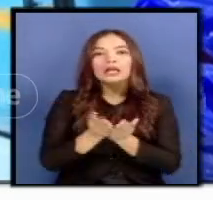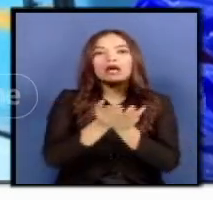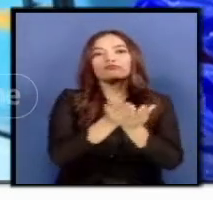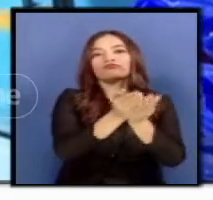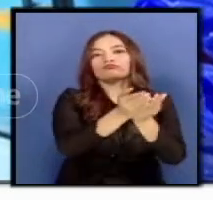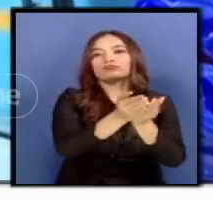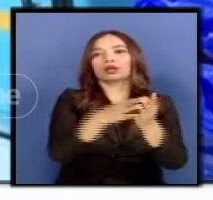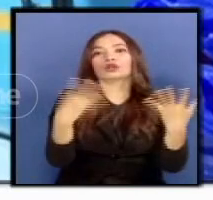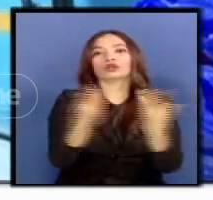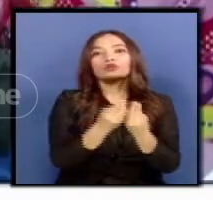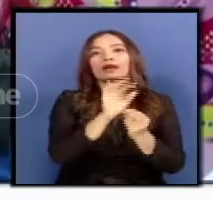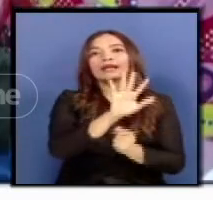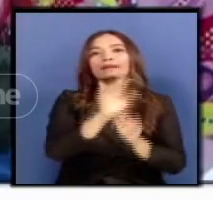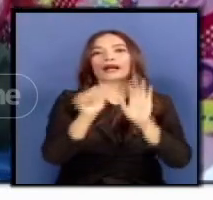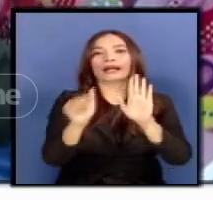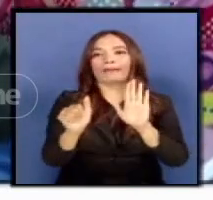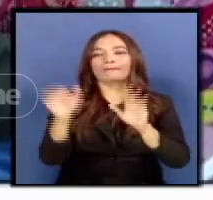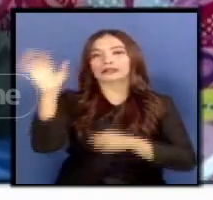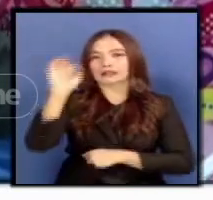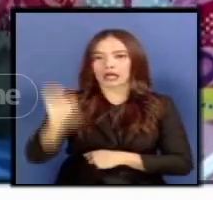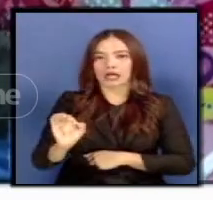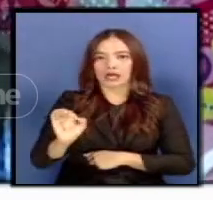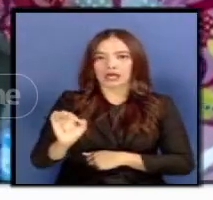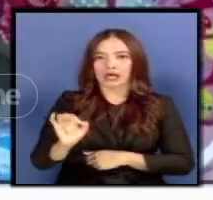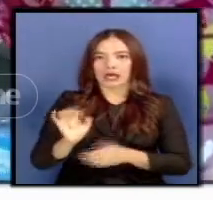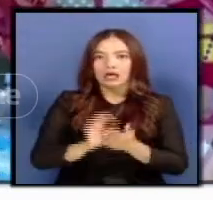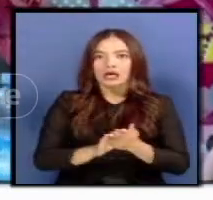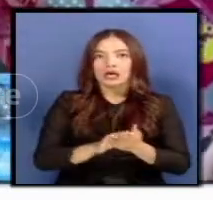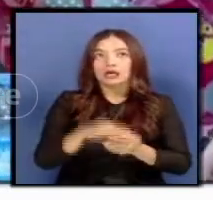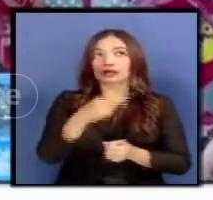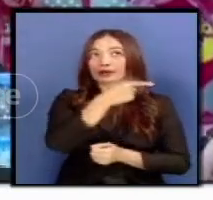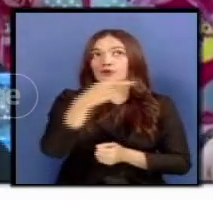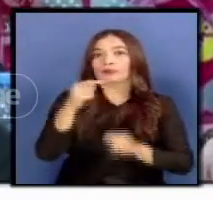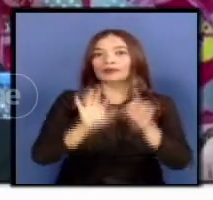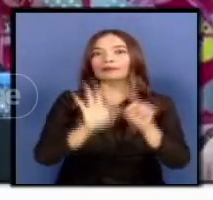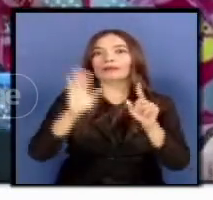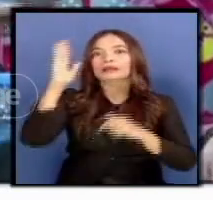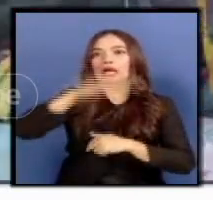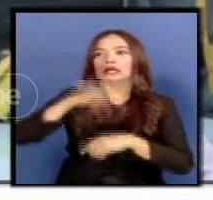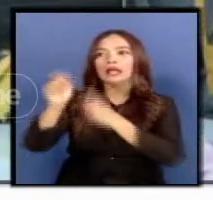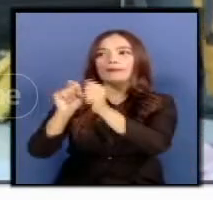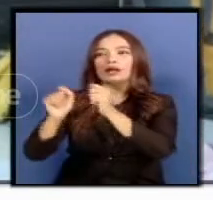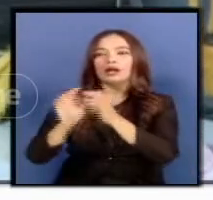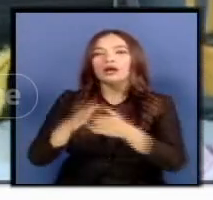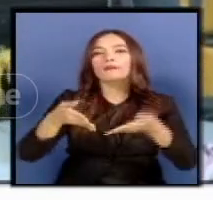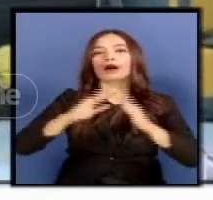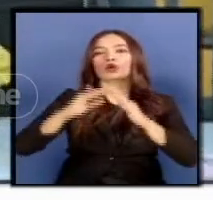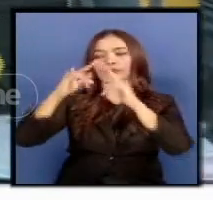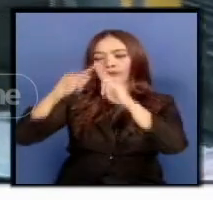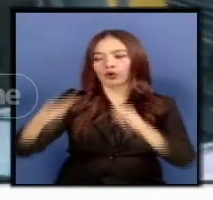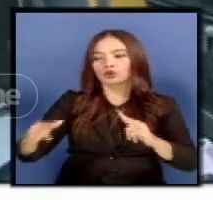naik menjadi 56%. Dan juga H-15 Lebaran sudah didirikan posko angkutan